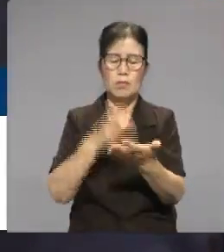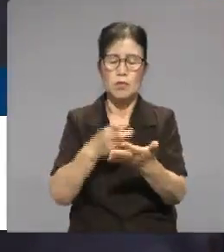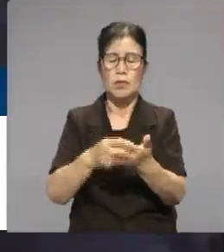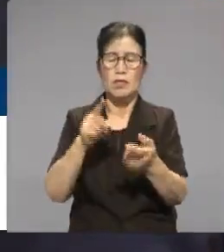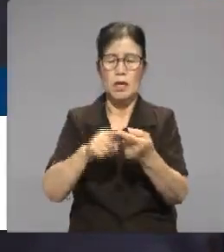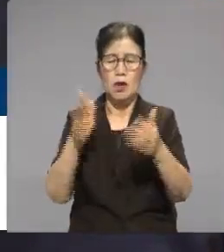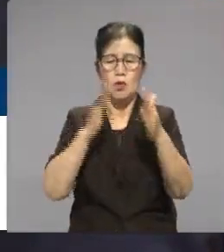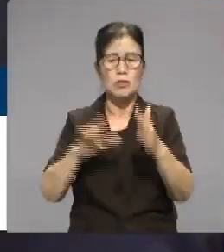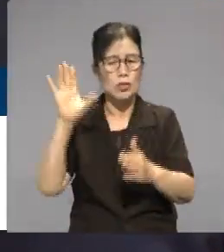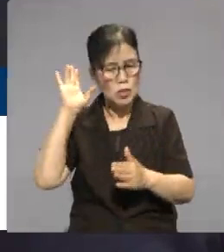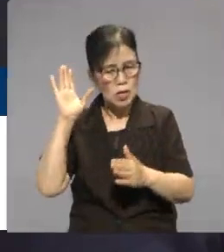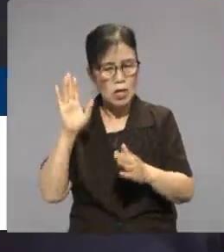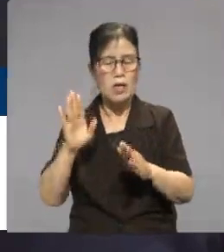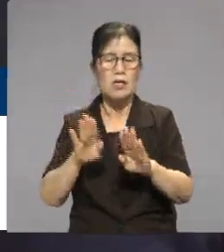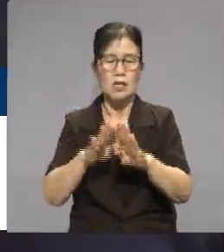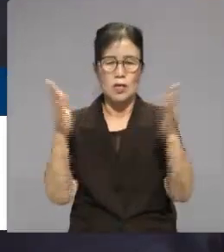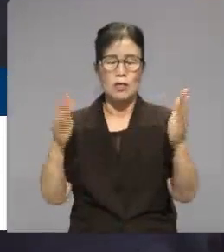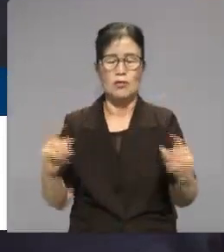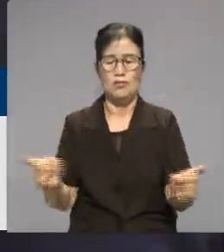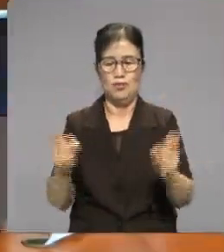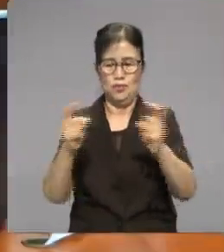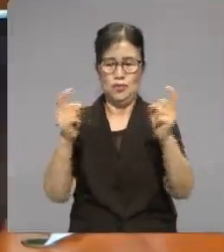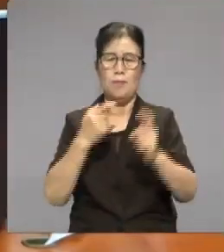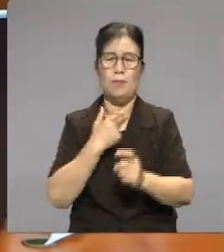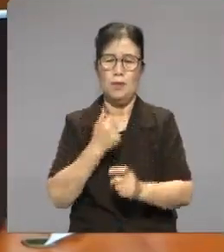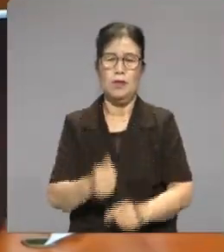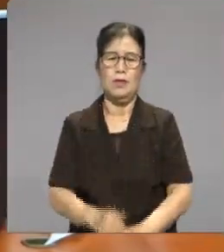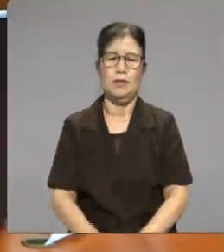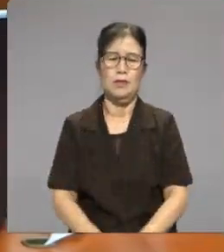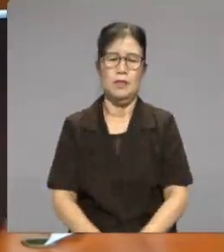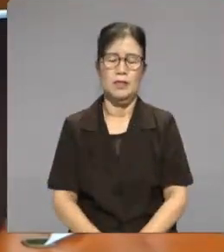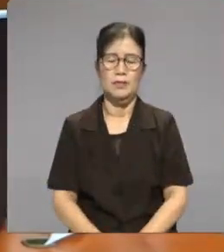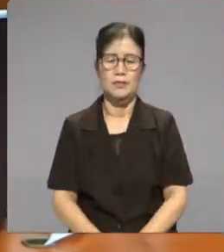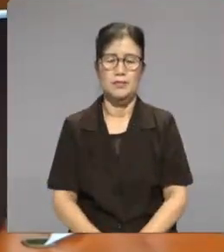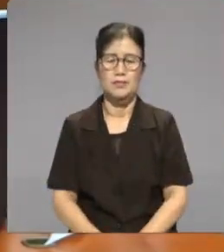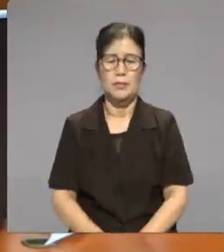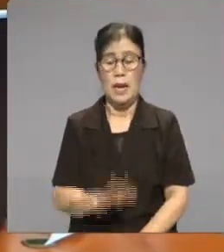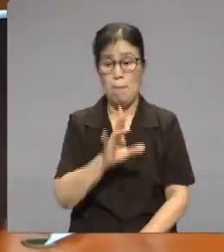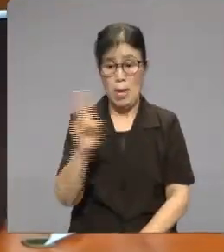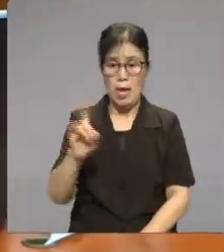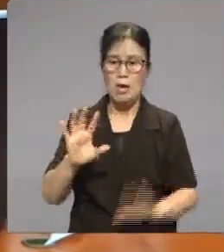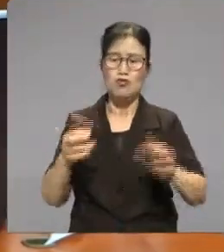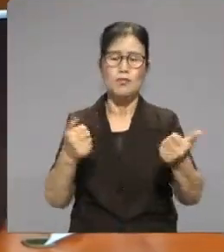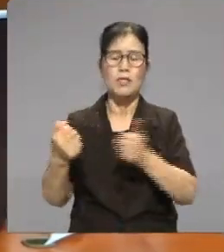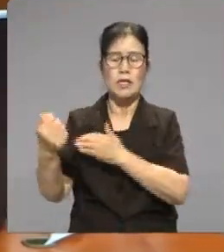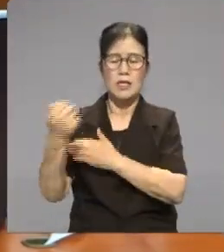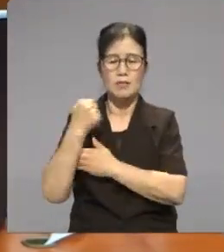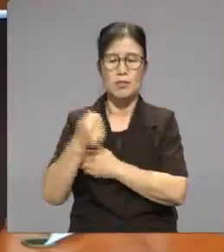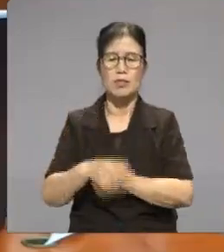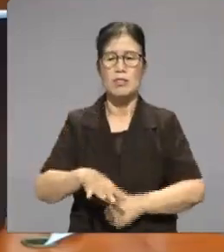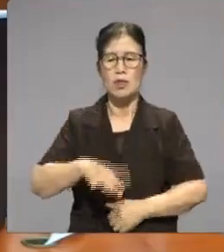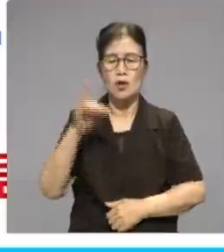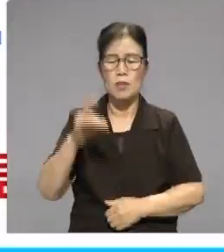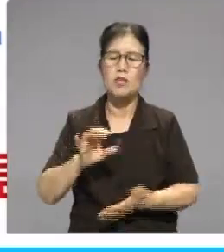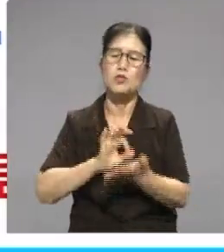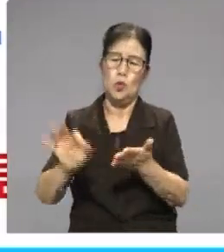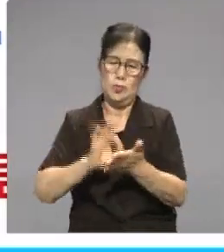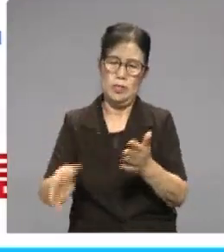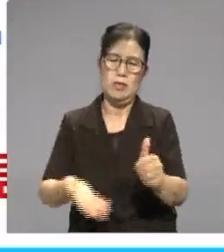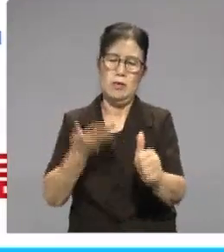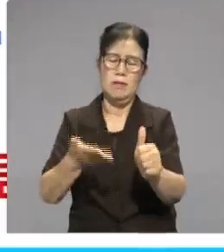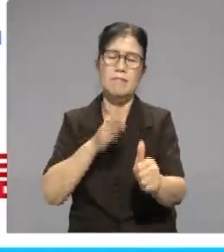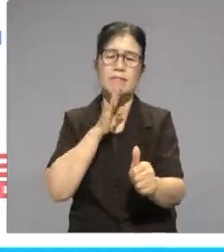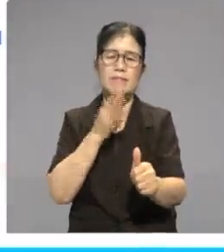열려 또 한번 설전이 펼쳐졌습니다 배준형 국민의 힘 의원은 처음에는 소비를